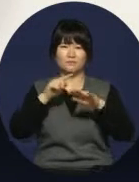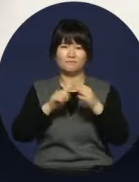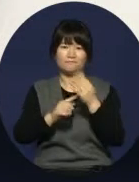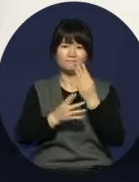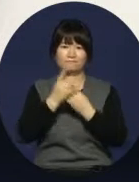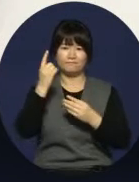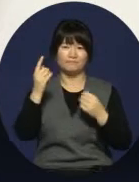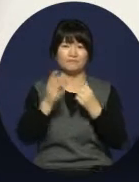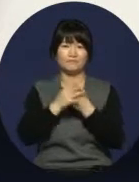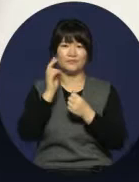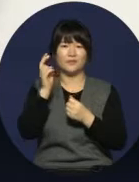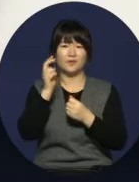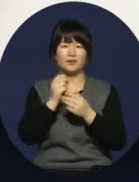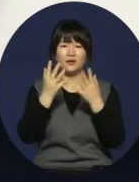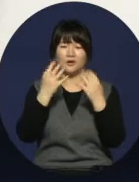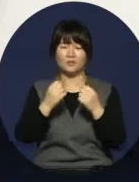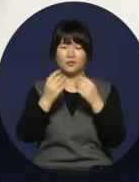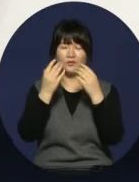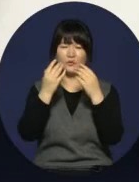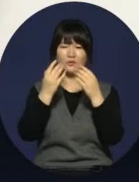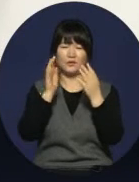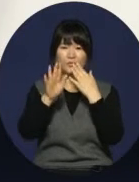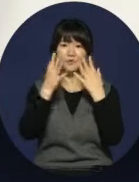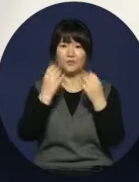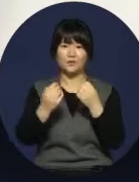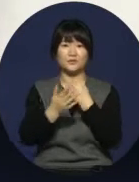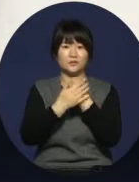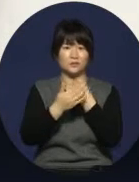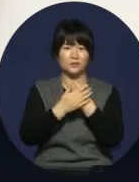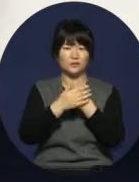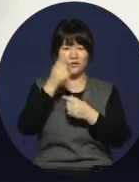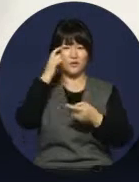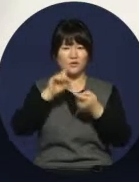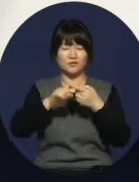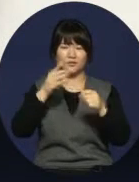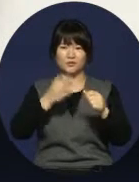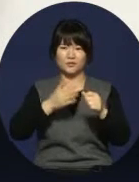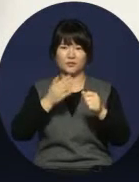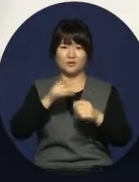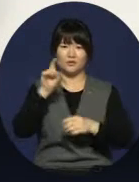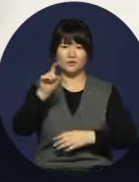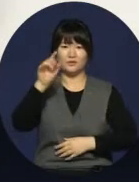싶은데요. 앞으로도 많은 성원과 관심 부탁드리겠습니다. 이번 주 클릭